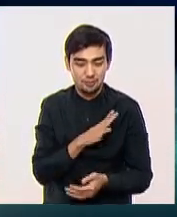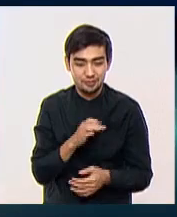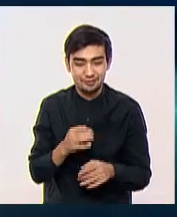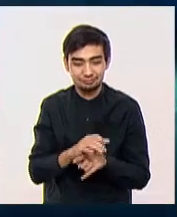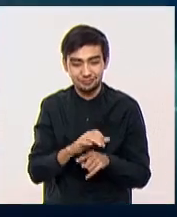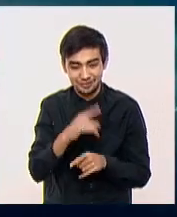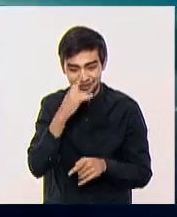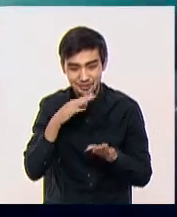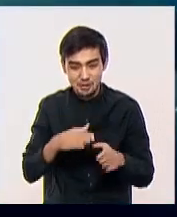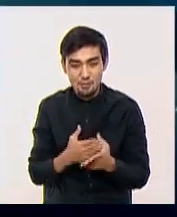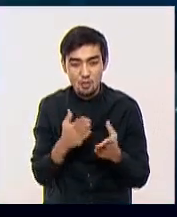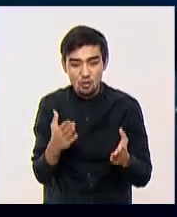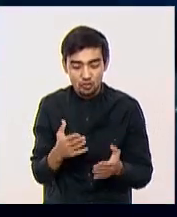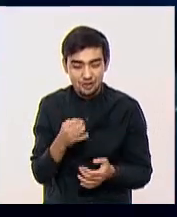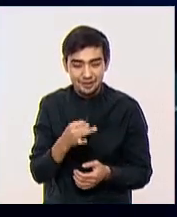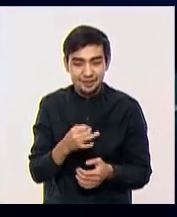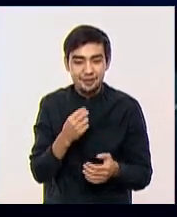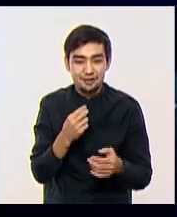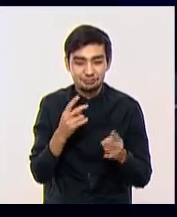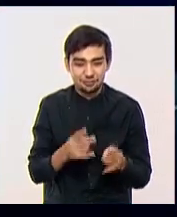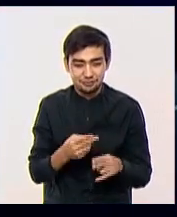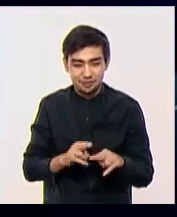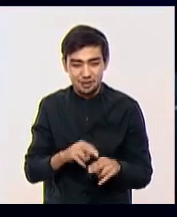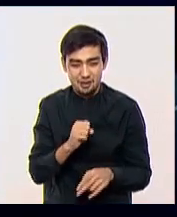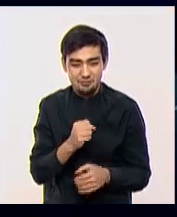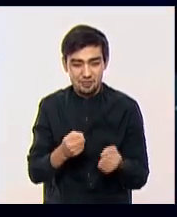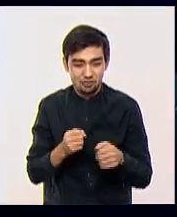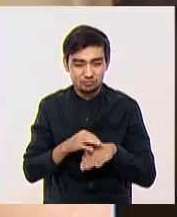отправляемых в Казахстан, стало больше. Теперь страдают автоперевозки.